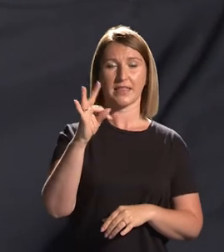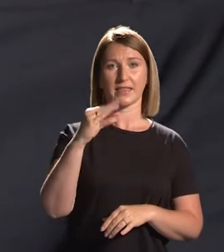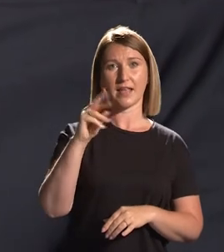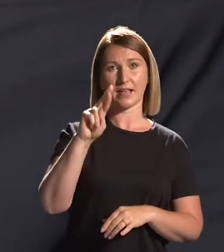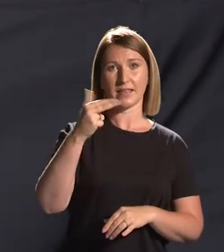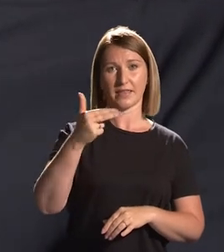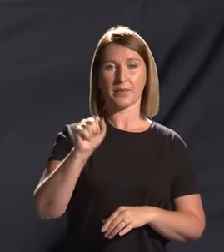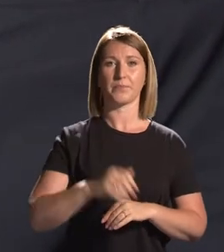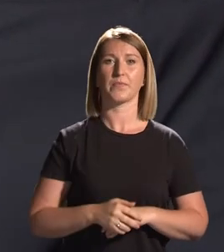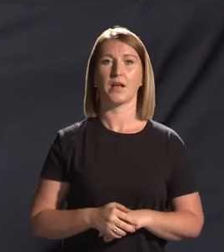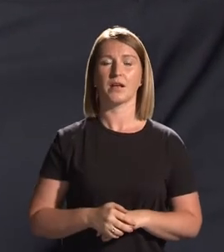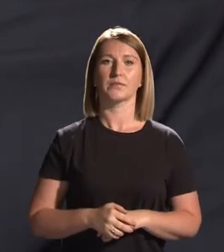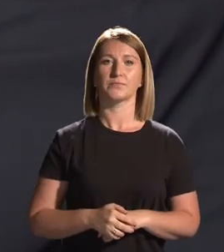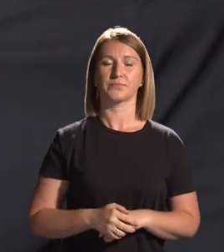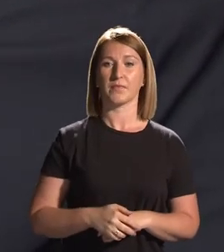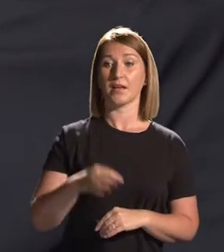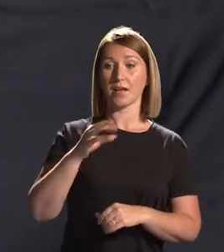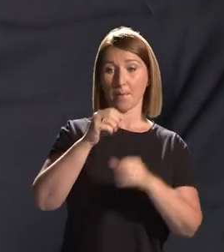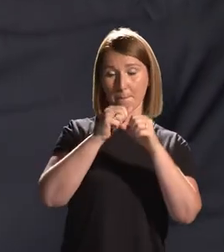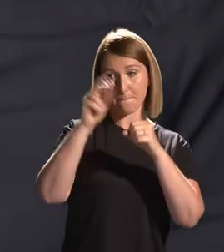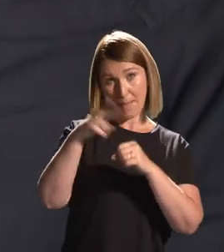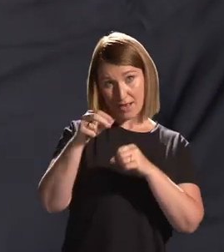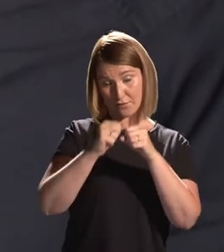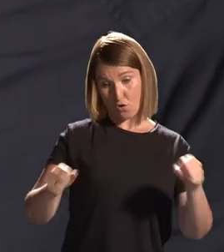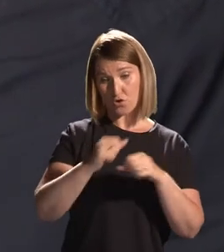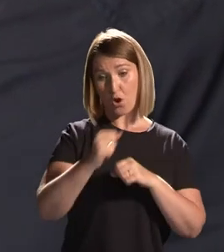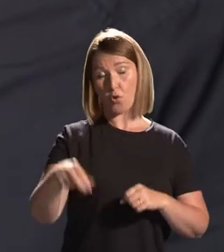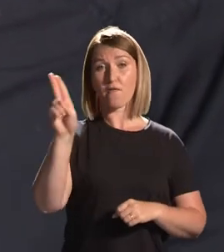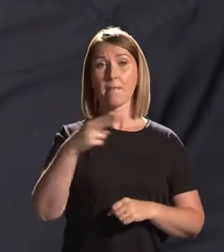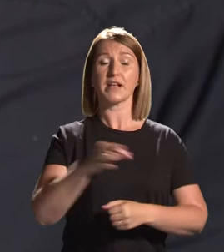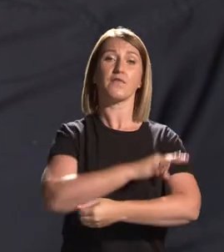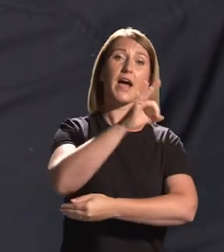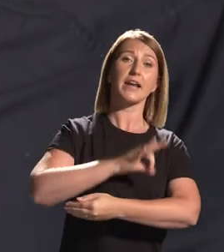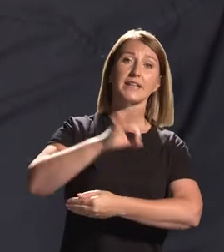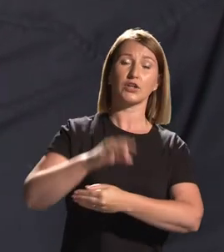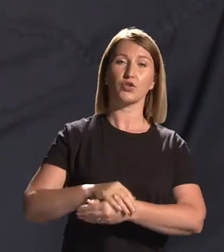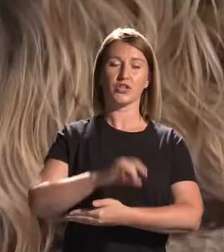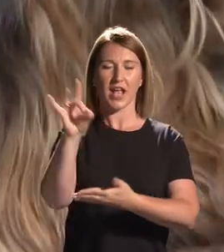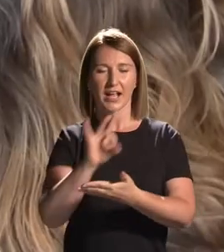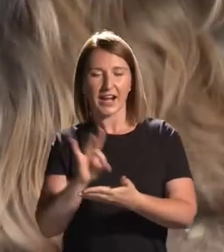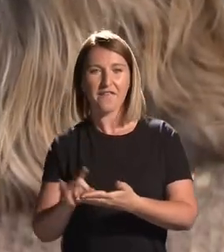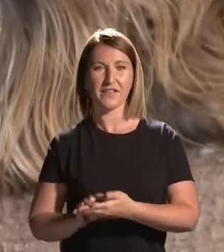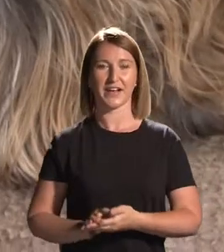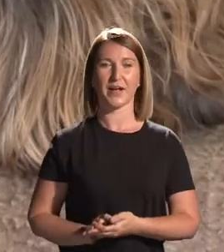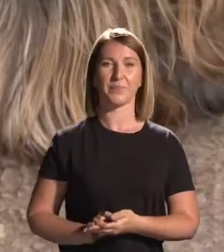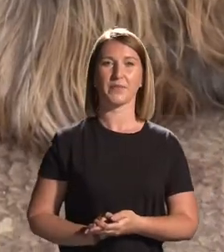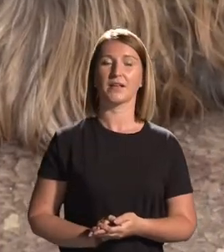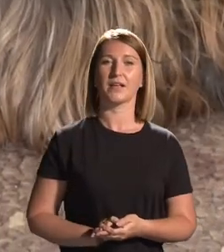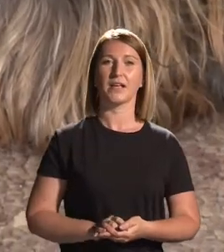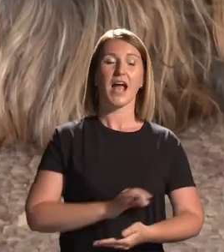Sterna. Twórczość w dziedzinie malarstwa sztalugowego, malarstwa architektonicznego, grafiki, grafiki